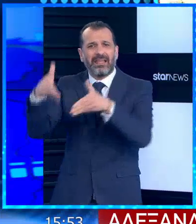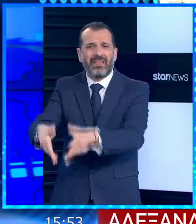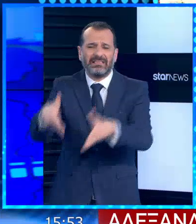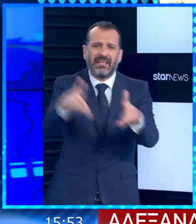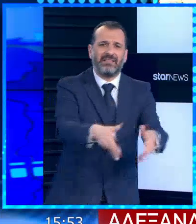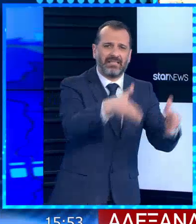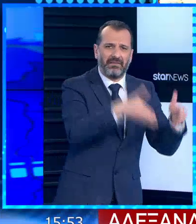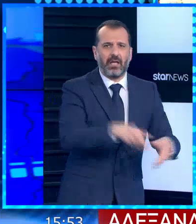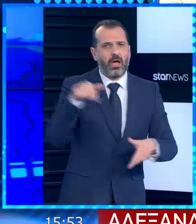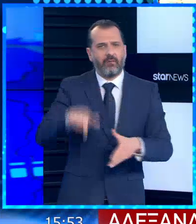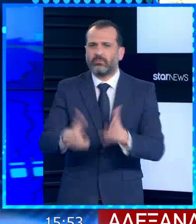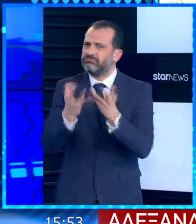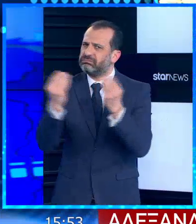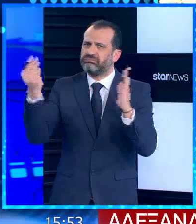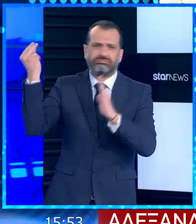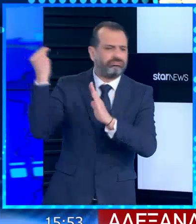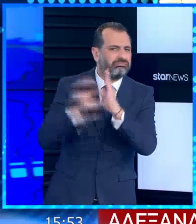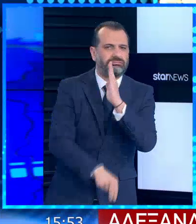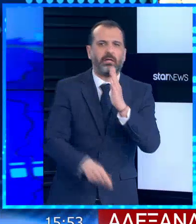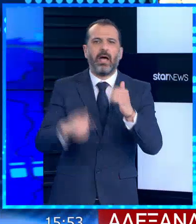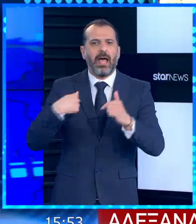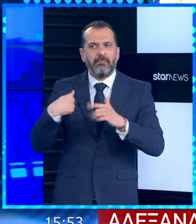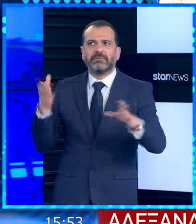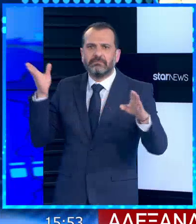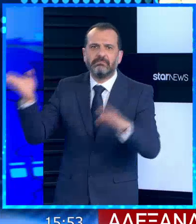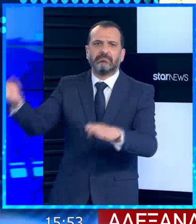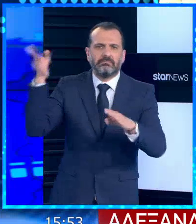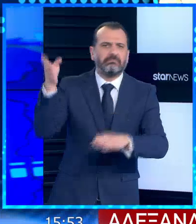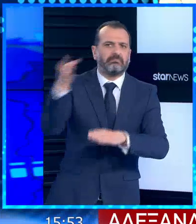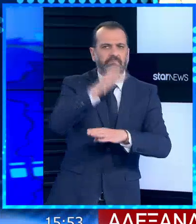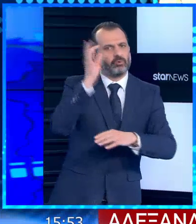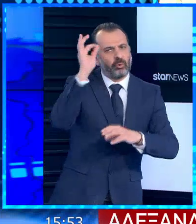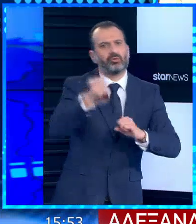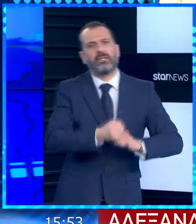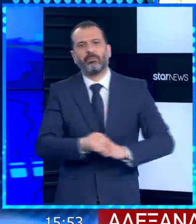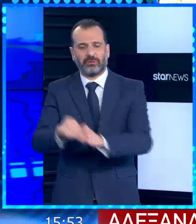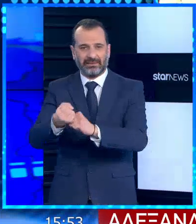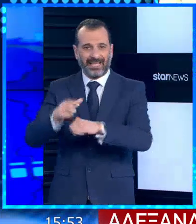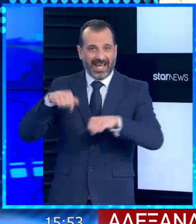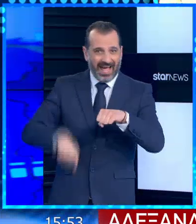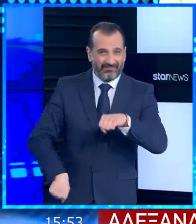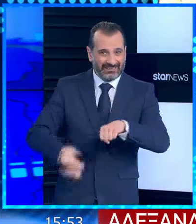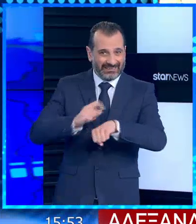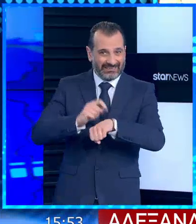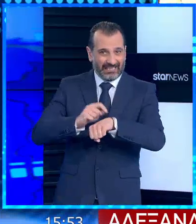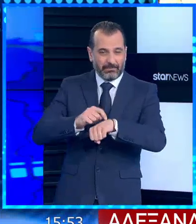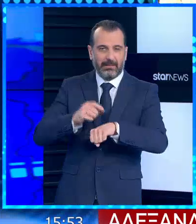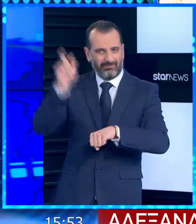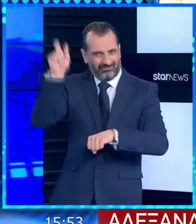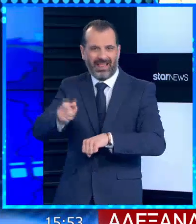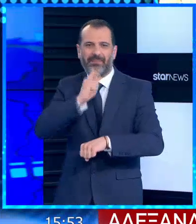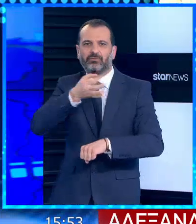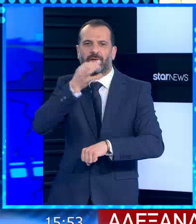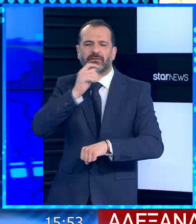Είναι ένας μεγάλος αριθμός όπου σε όλους αυτούς θα είμαστε κοντά. Αυτή τη στιγμή ξεκίνησε και